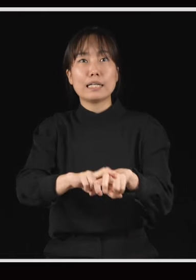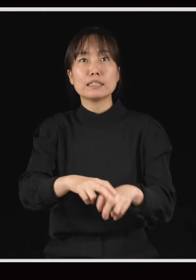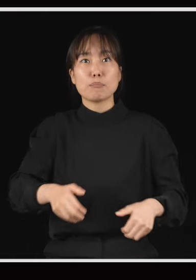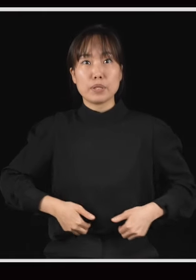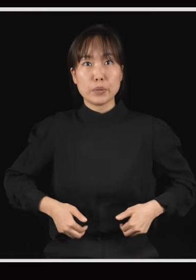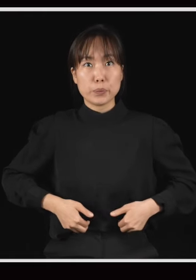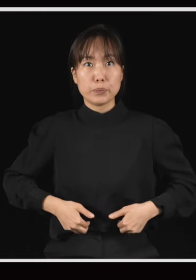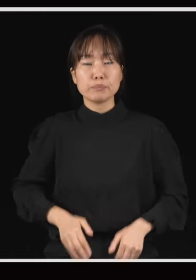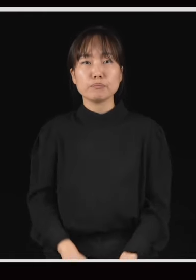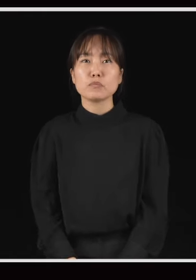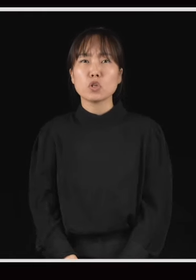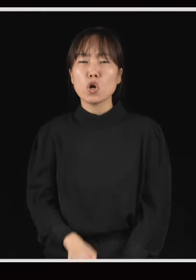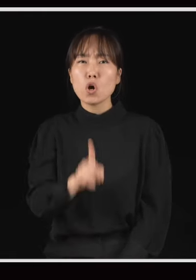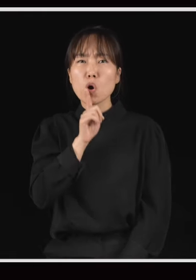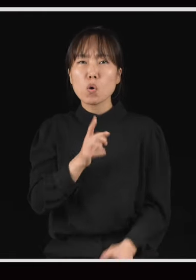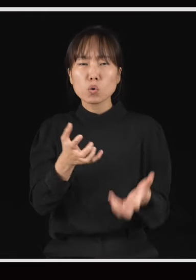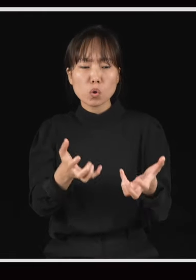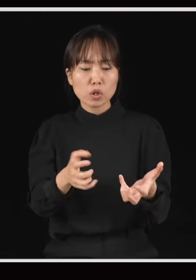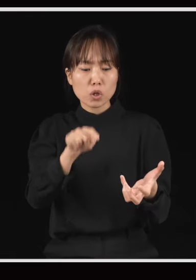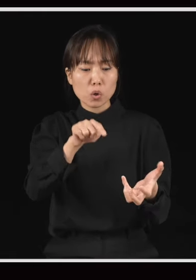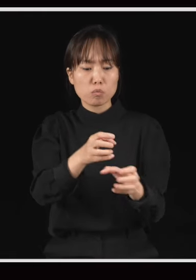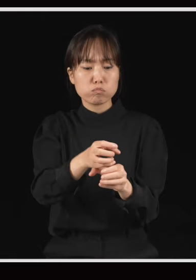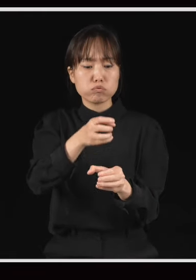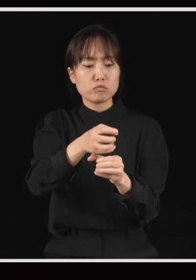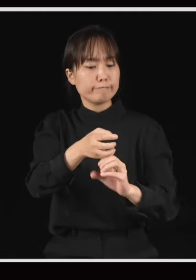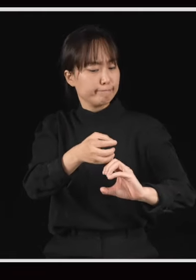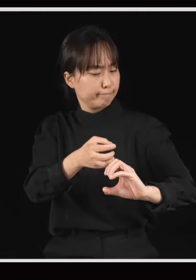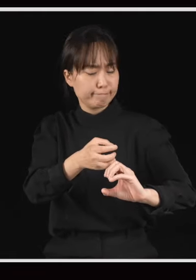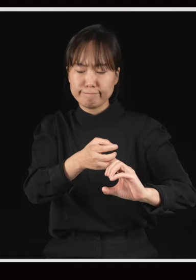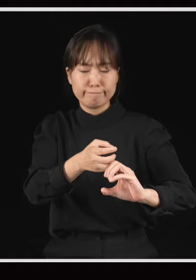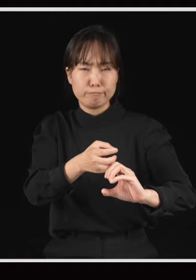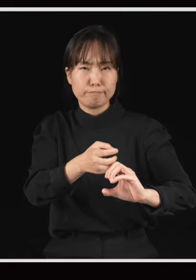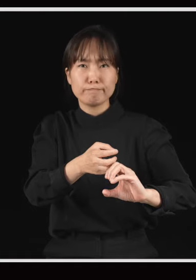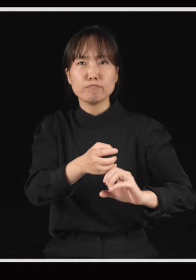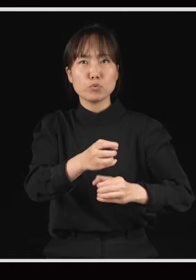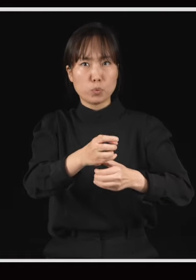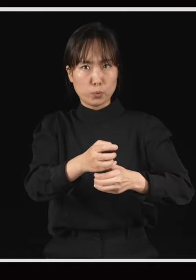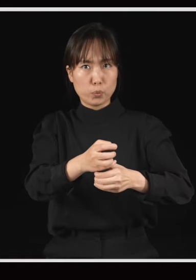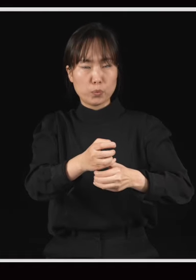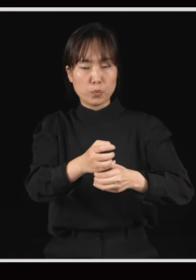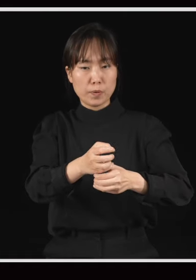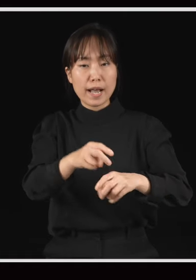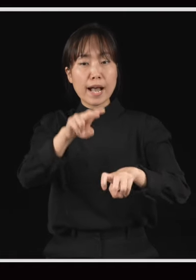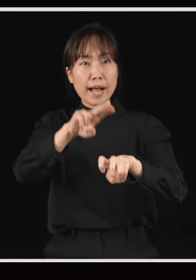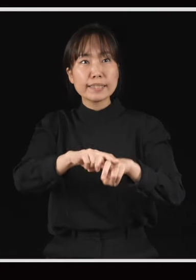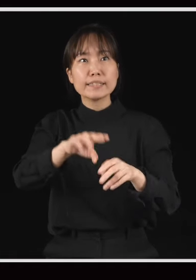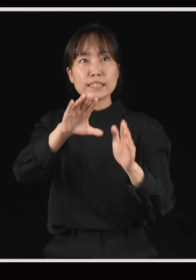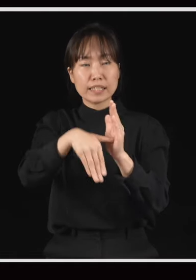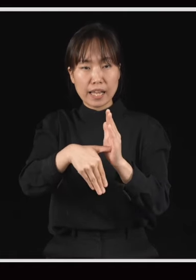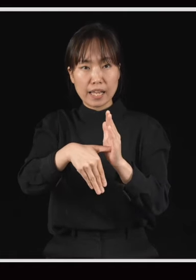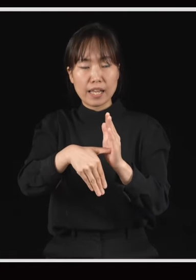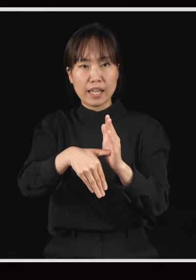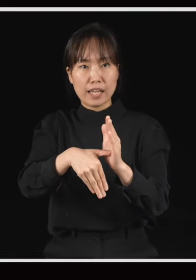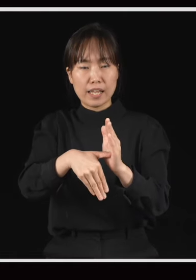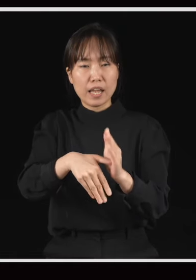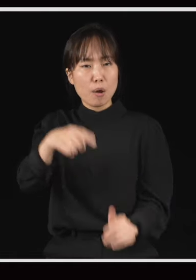이 뼈에 앉아야 돼요. 보통은 뒤에 천골에 앉는데 앞쪽에 앉는 뼈에 앉으셔야